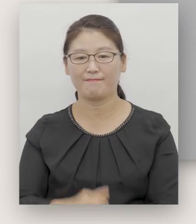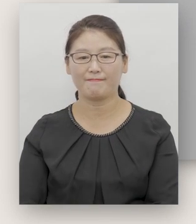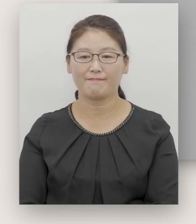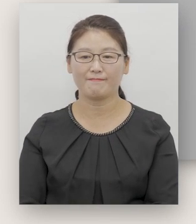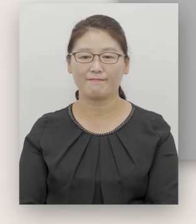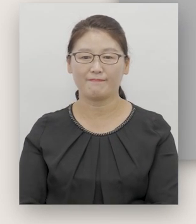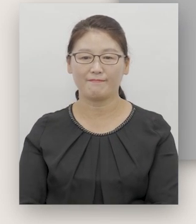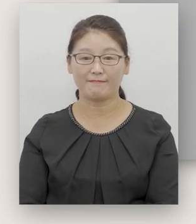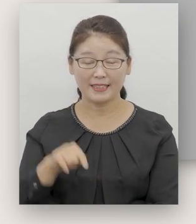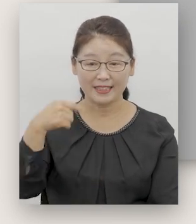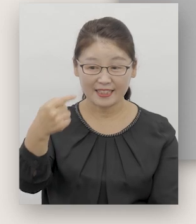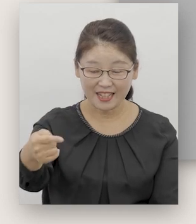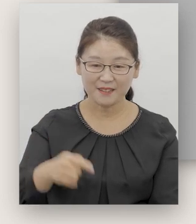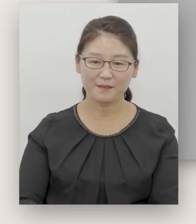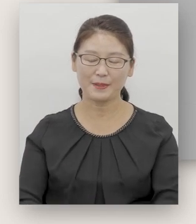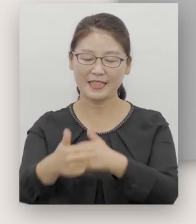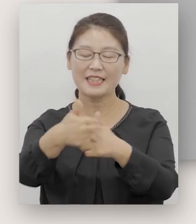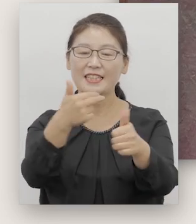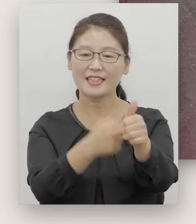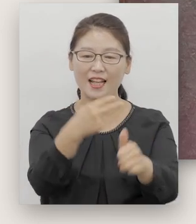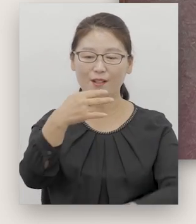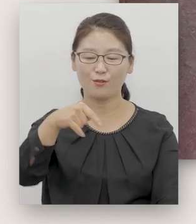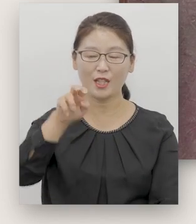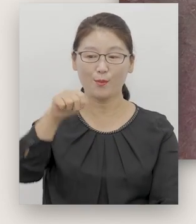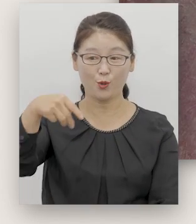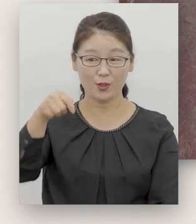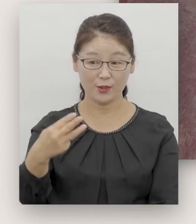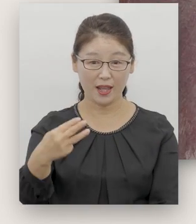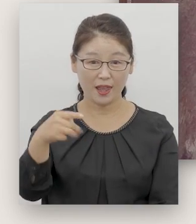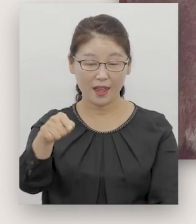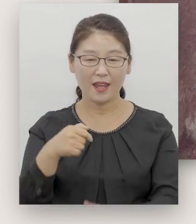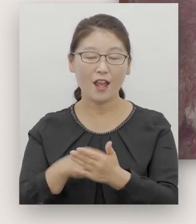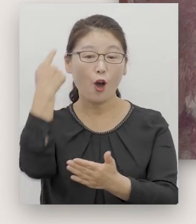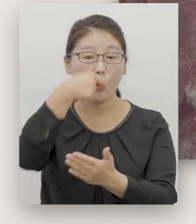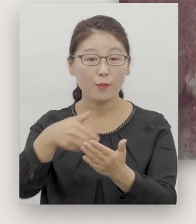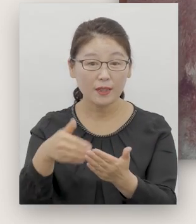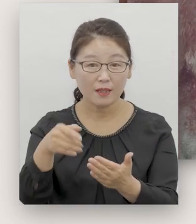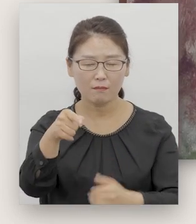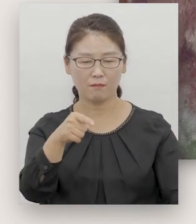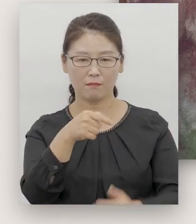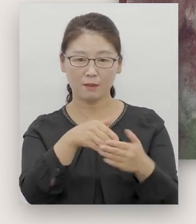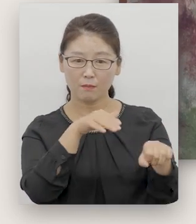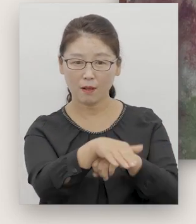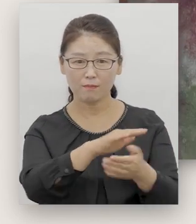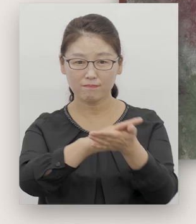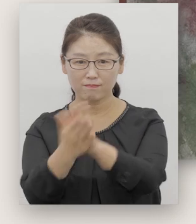작업이고요. 화풍이 조금씩 변하고 있다는 걸 아실 수 있으실 거예요. 여기서 이제 형태가 조금 더